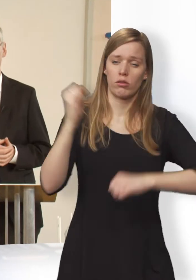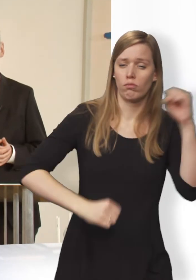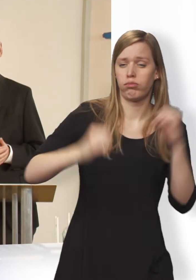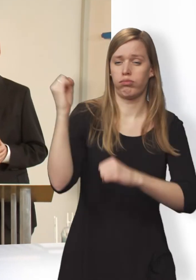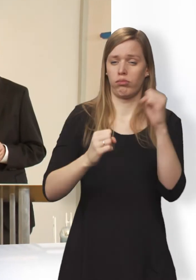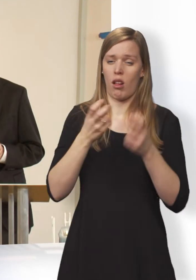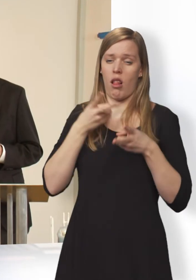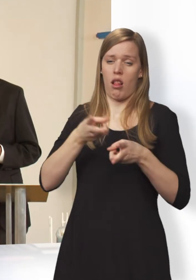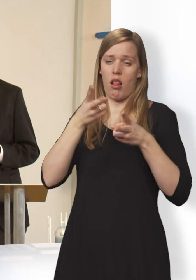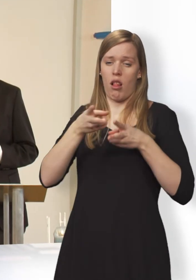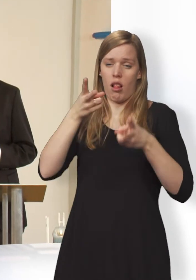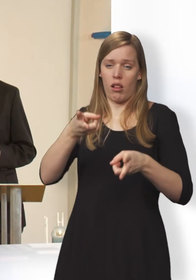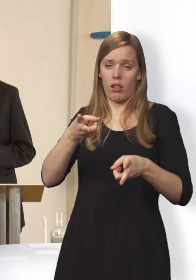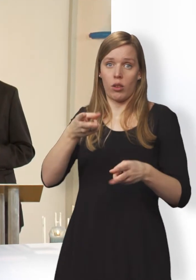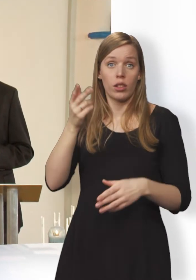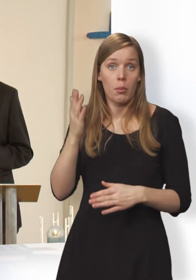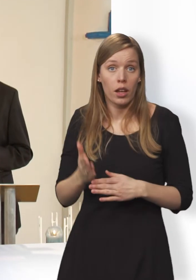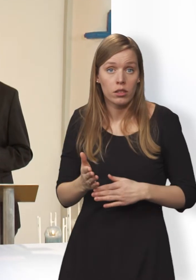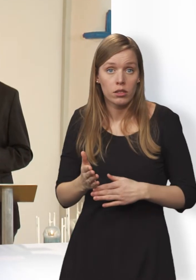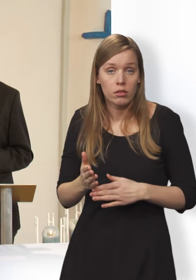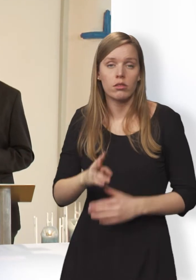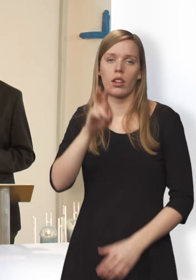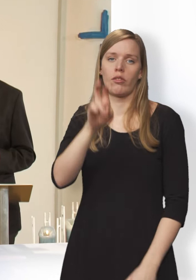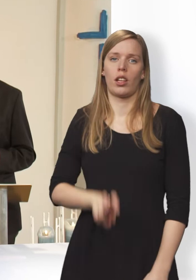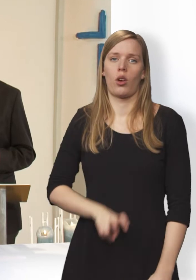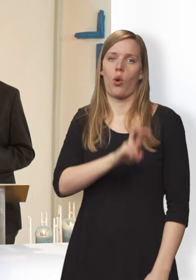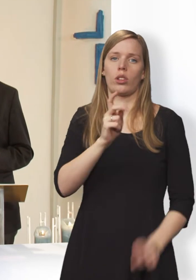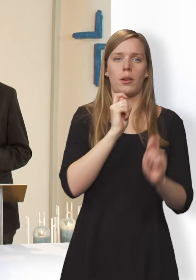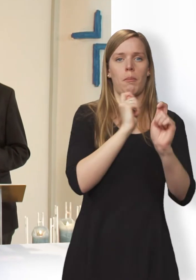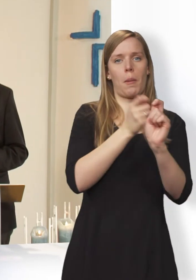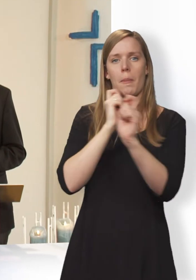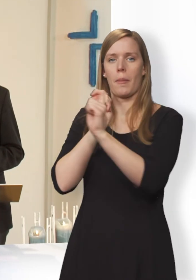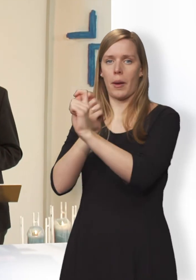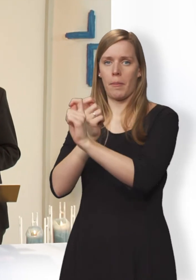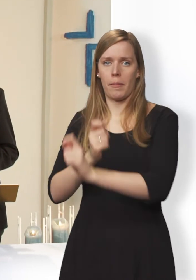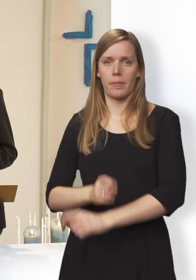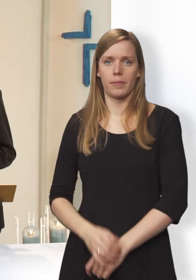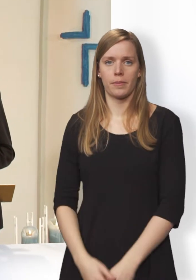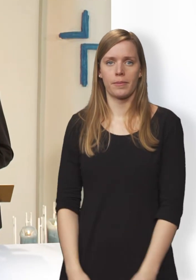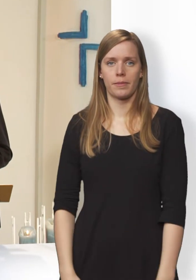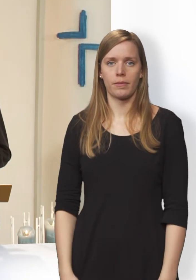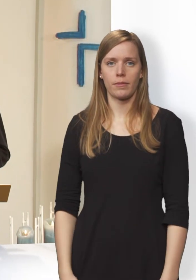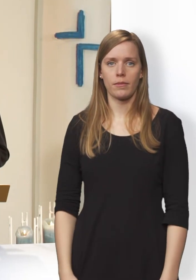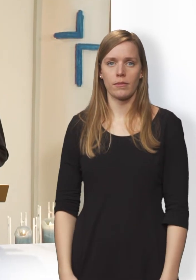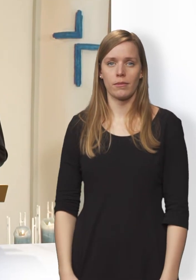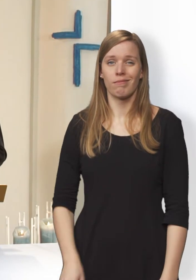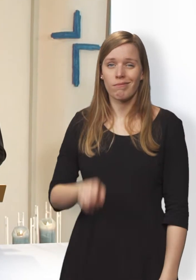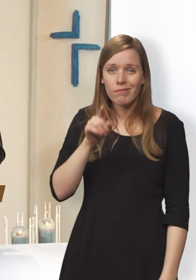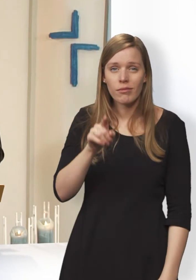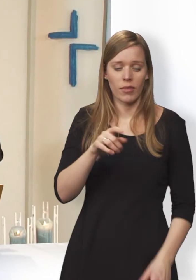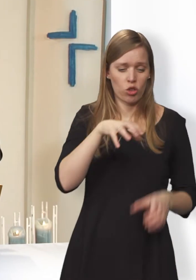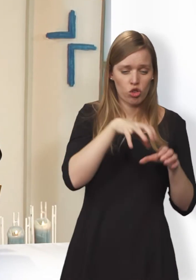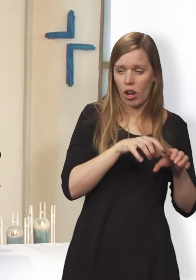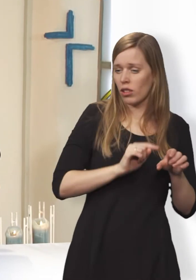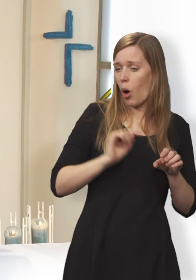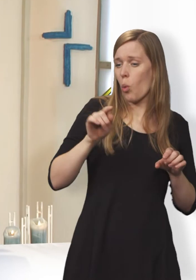ihn und schließlich nadeln sind ihn ans kreuz dort hängt er draußen